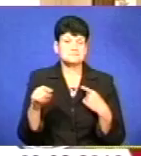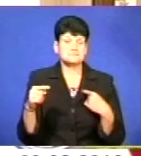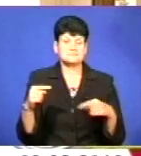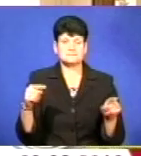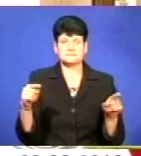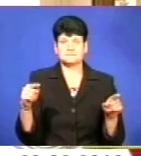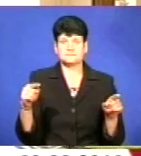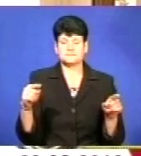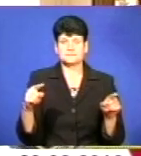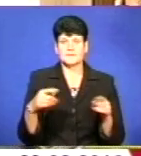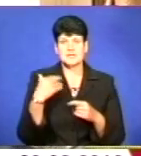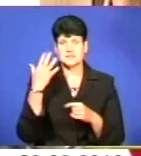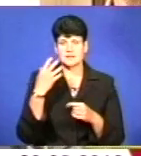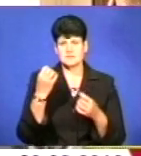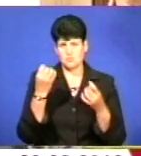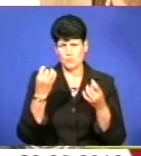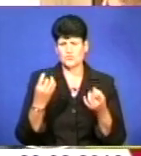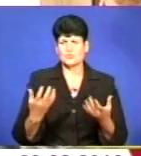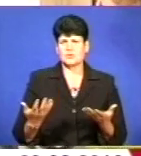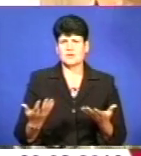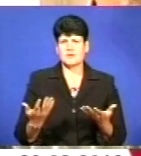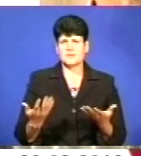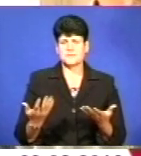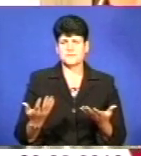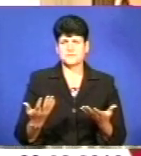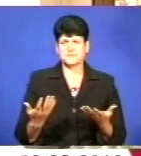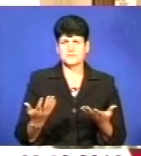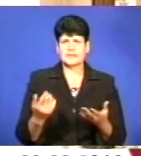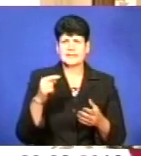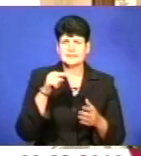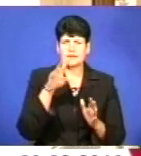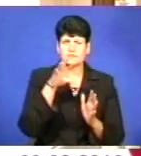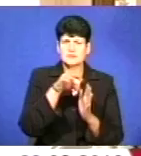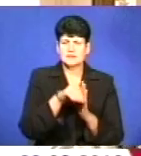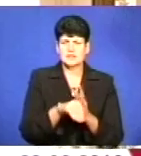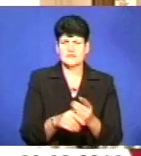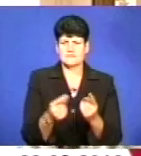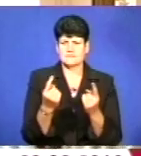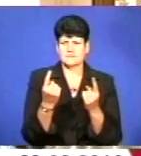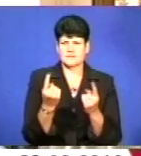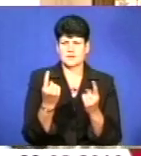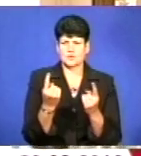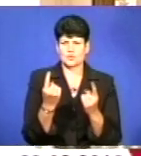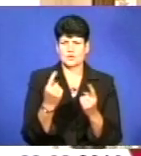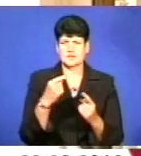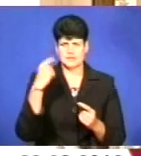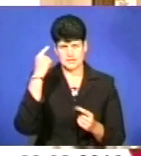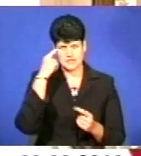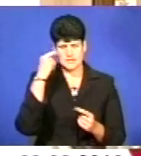Здається, попри звичайну простоту, там закладений глибокий філософський